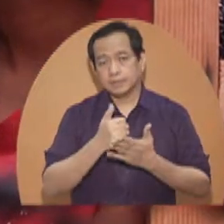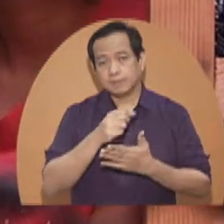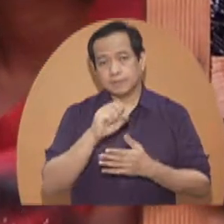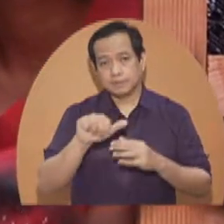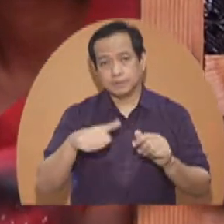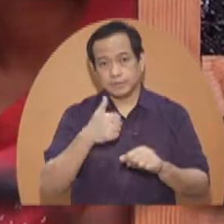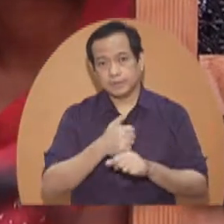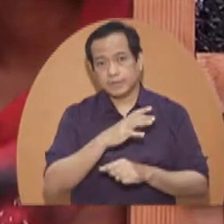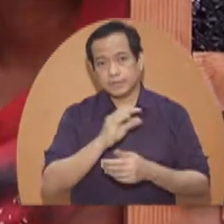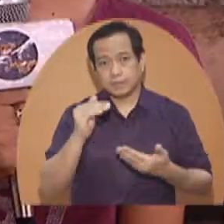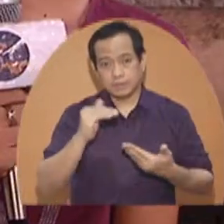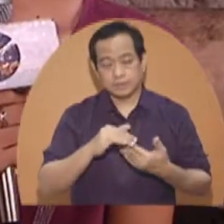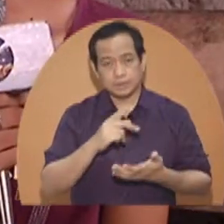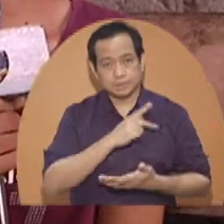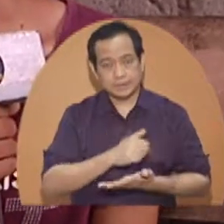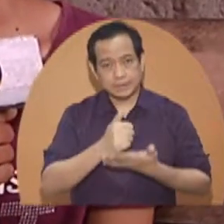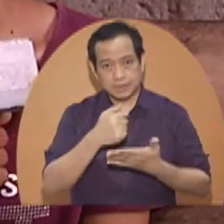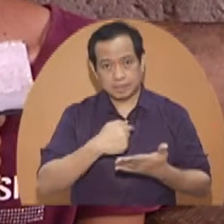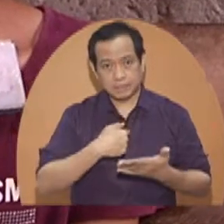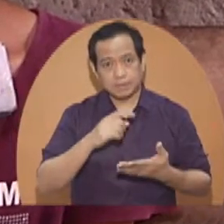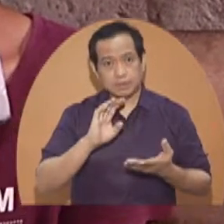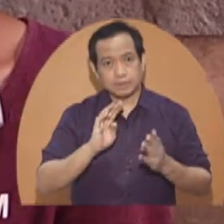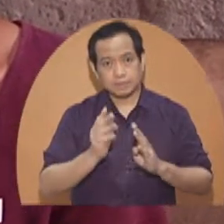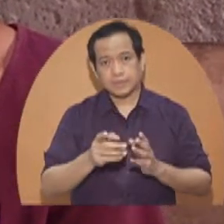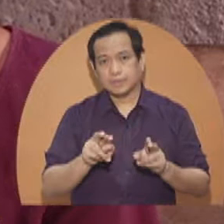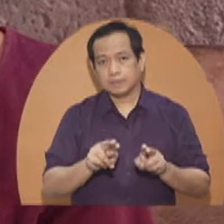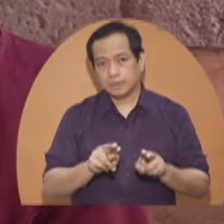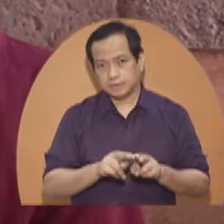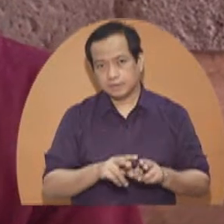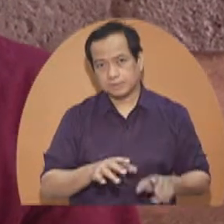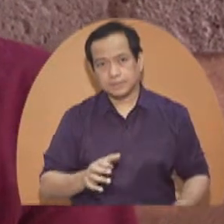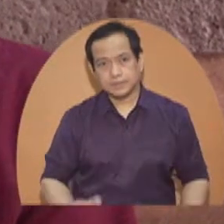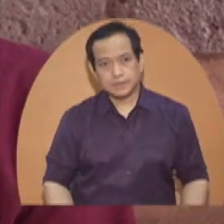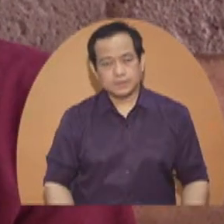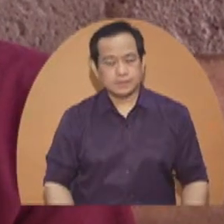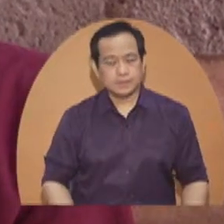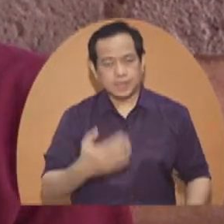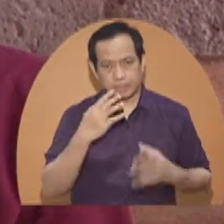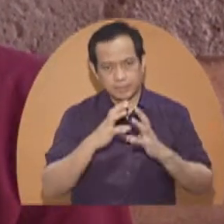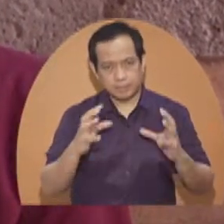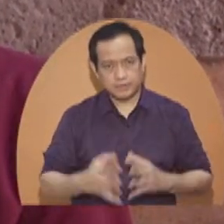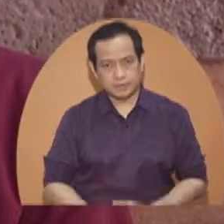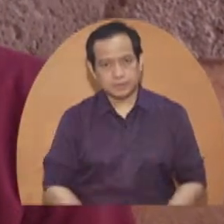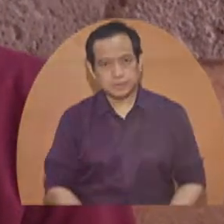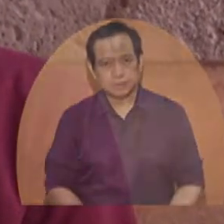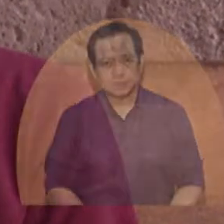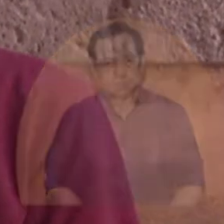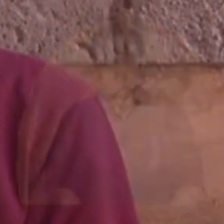Nananawagan po ako sa SM Foundation at sa Kapwa. Mahal ko na kayo tulungan para po kayo maging normal. Maraming salamat po.